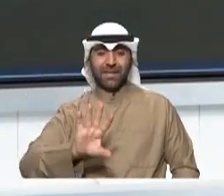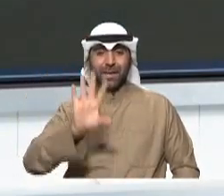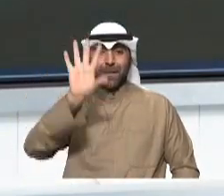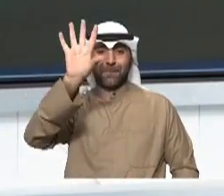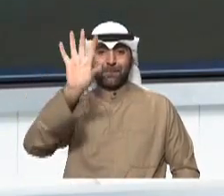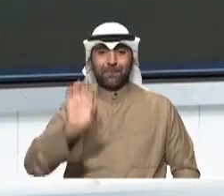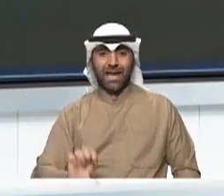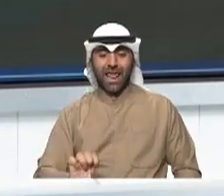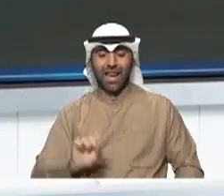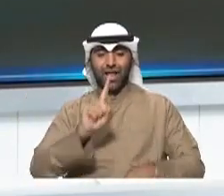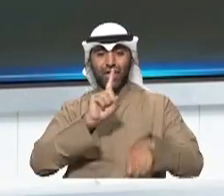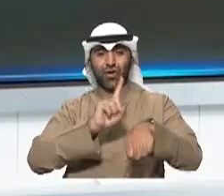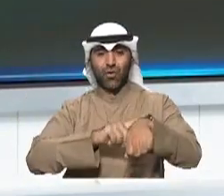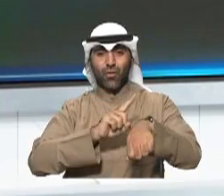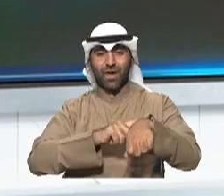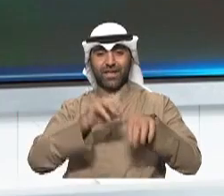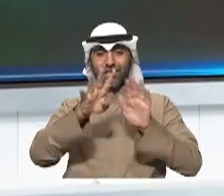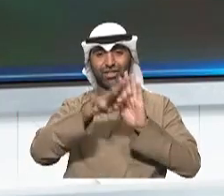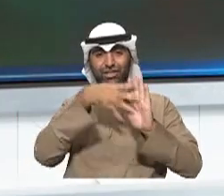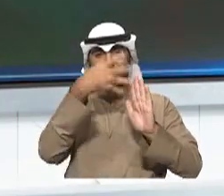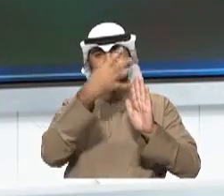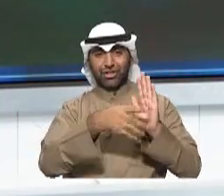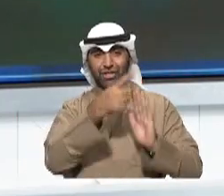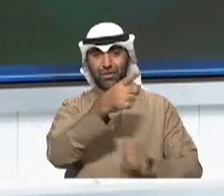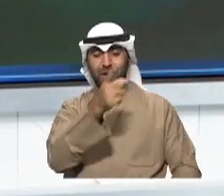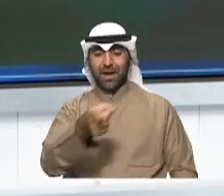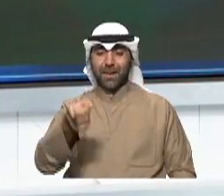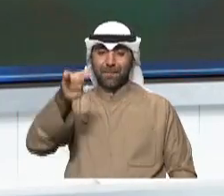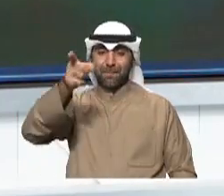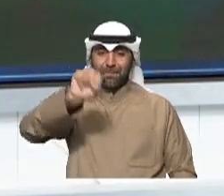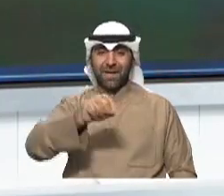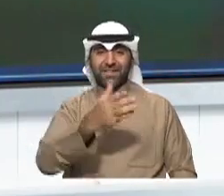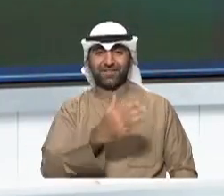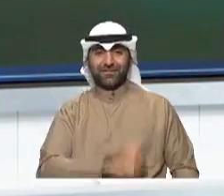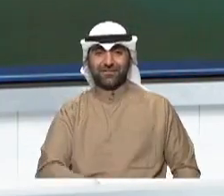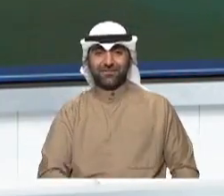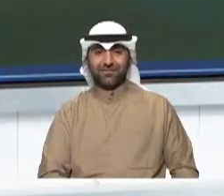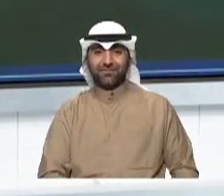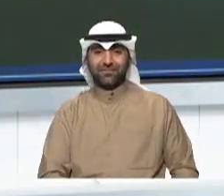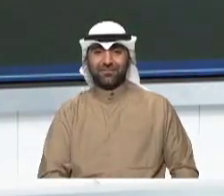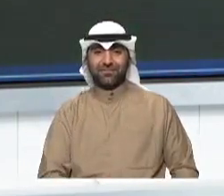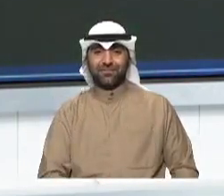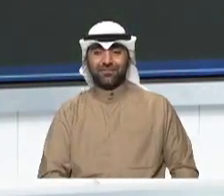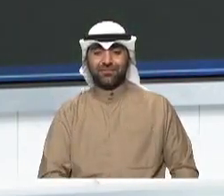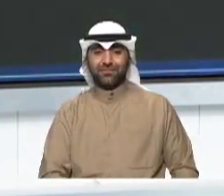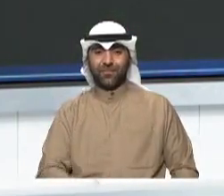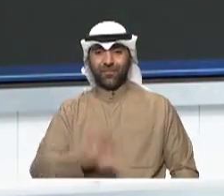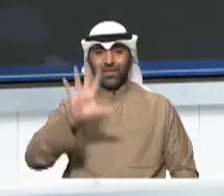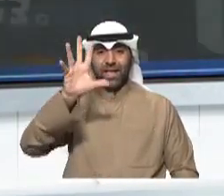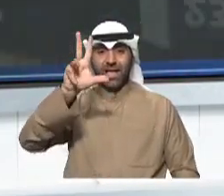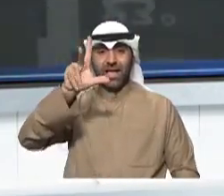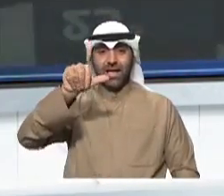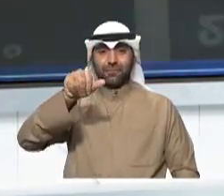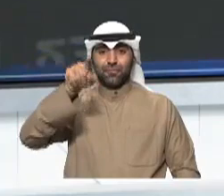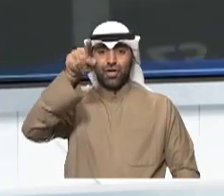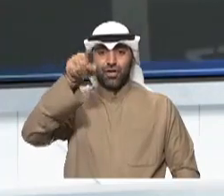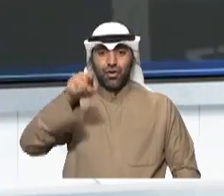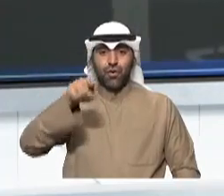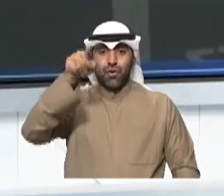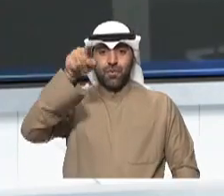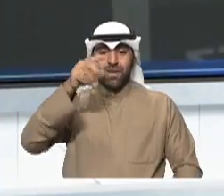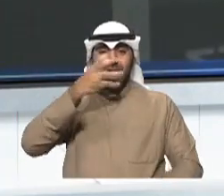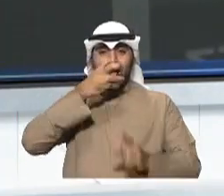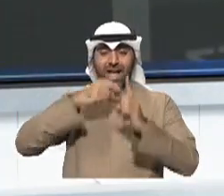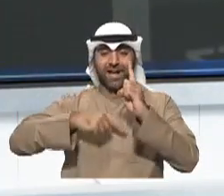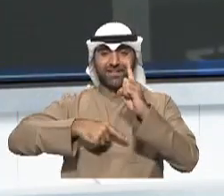الشمس الساعة 6:37، موعد أذان المغرب الساعة 4:53. أما بالنسبة للطقس المتوقع لمدينة الكويت خلال